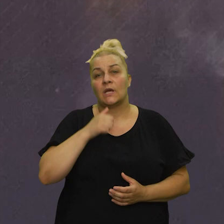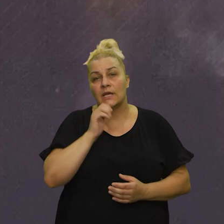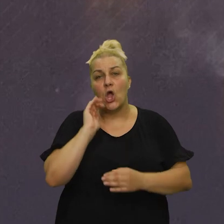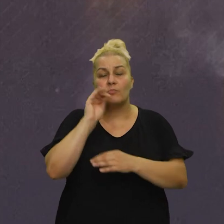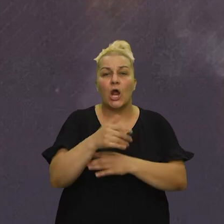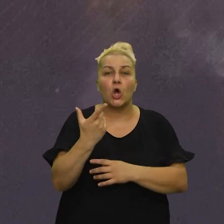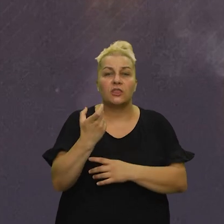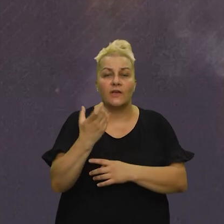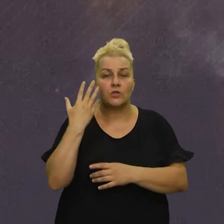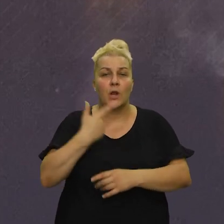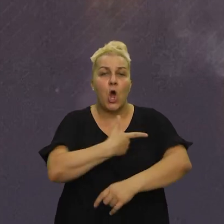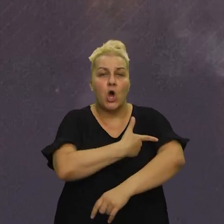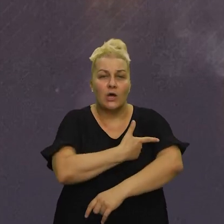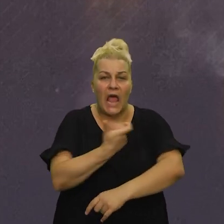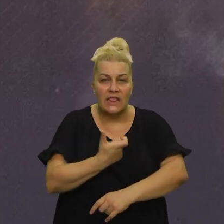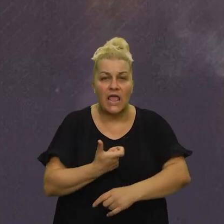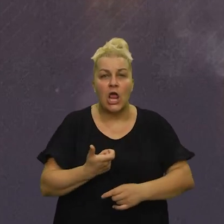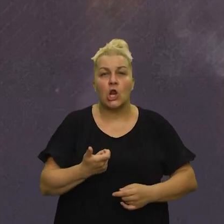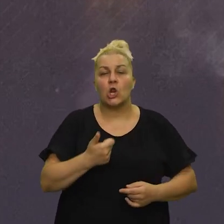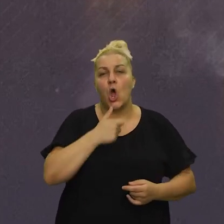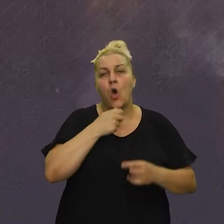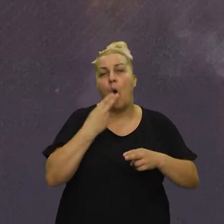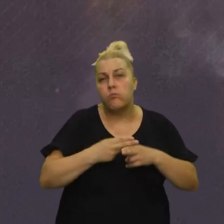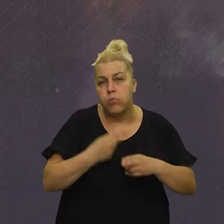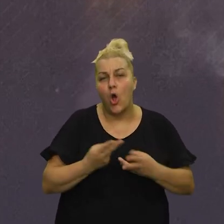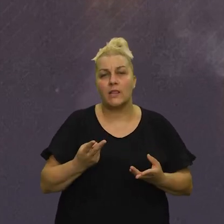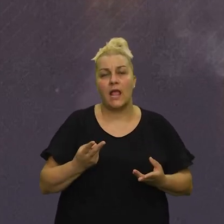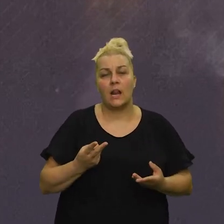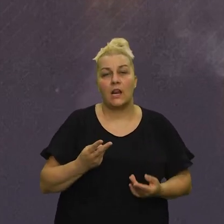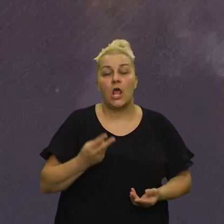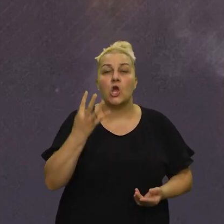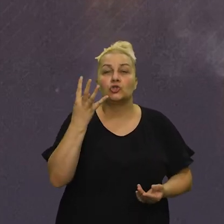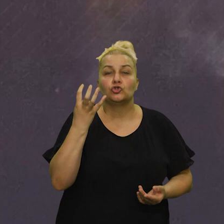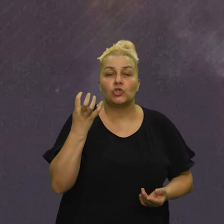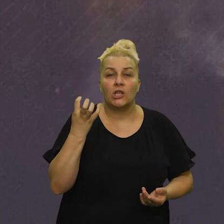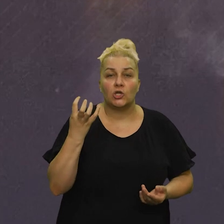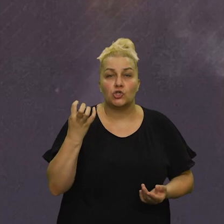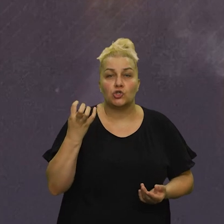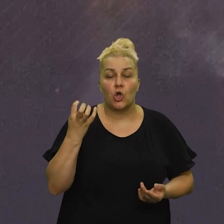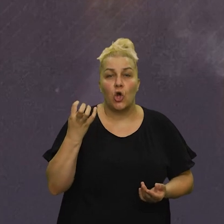200 je bilo ranjeni i onda oboljeli i tako dalje. 400